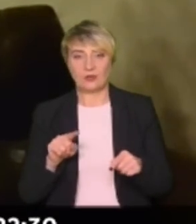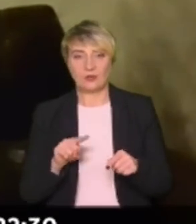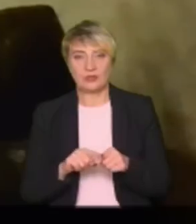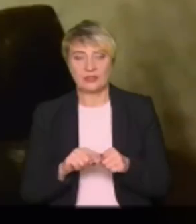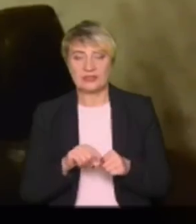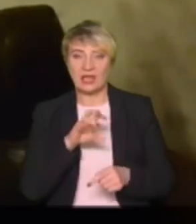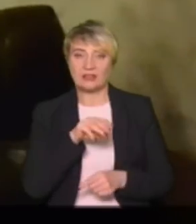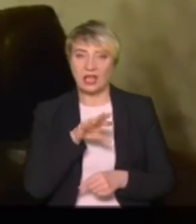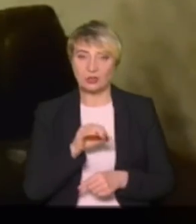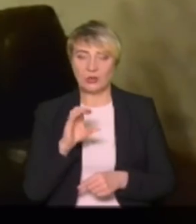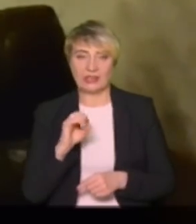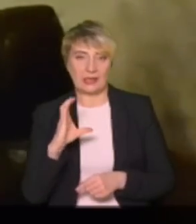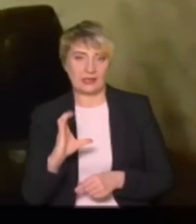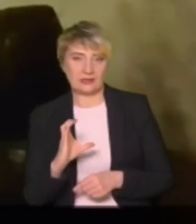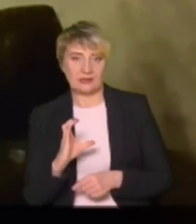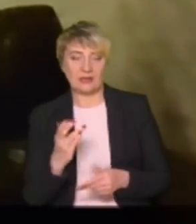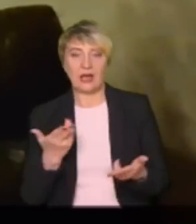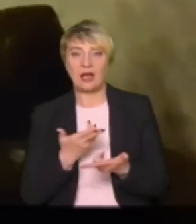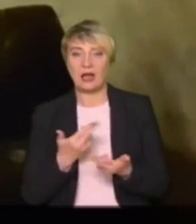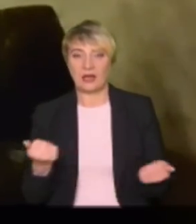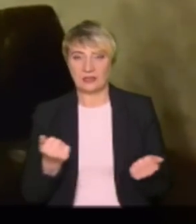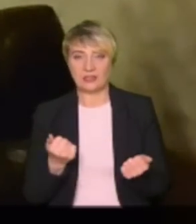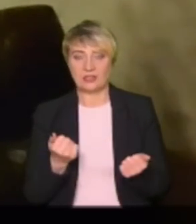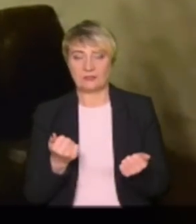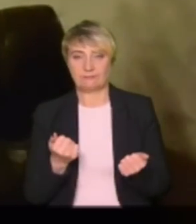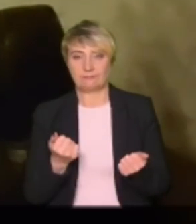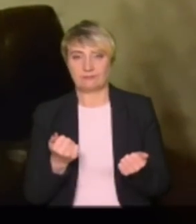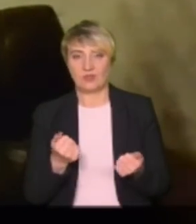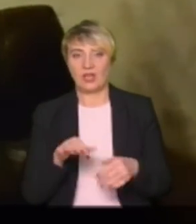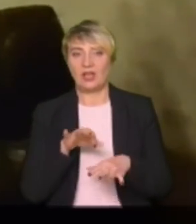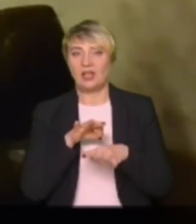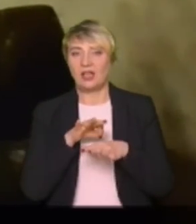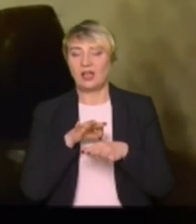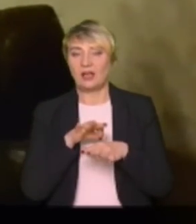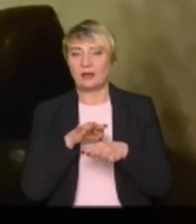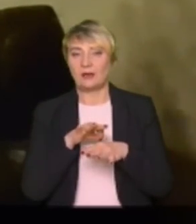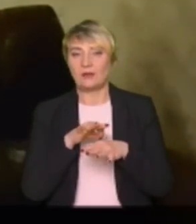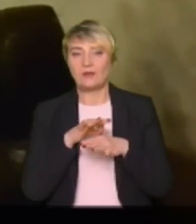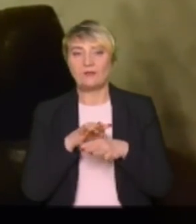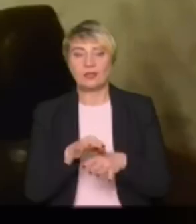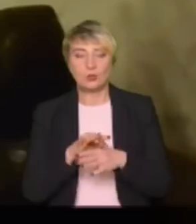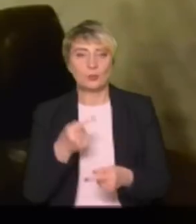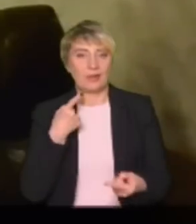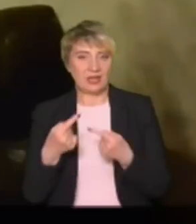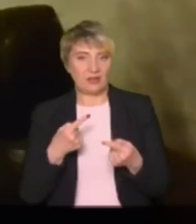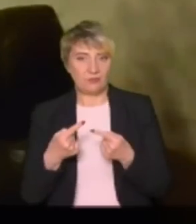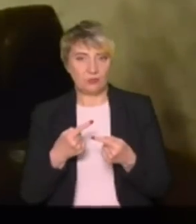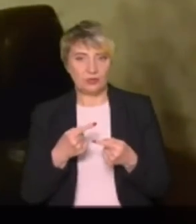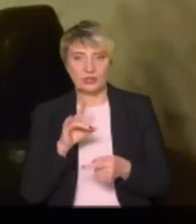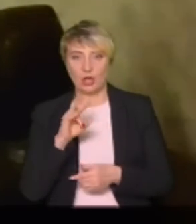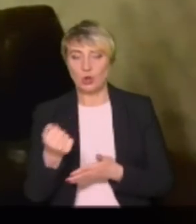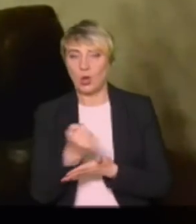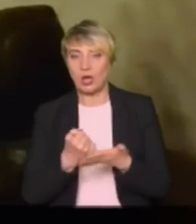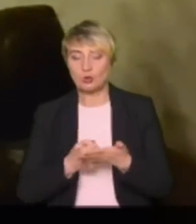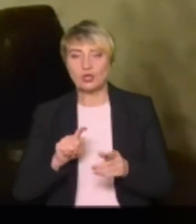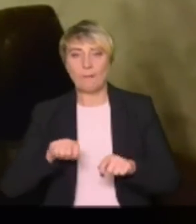НАТО и Европейского Союза, там, конечно, идет координация. Идут между собой переговоры, но оружие передается